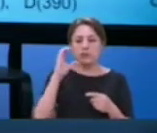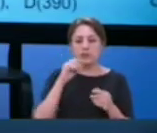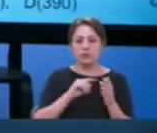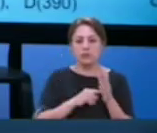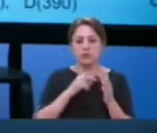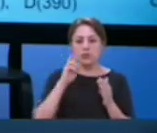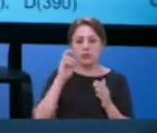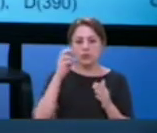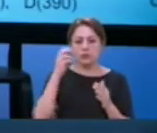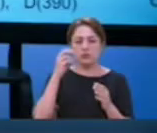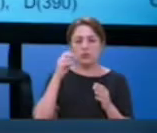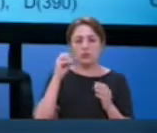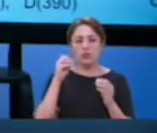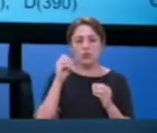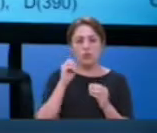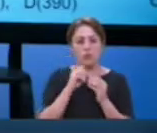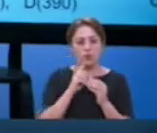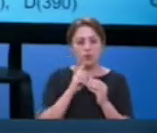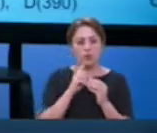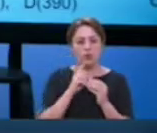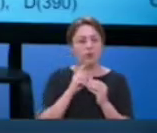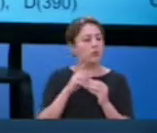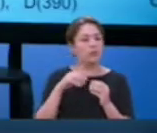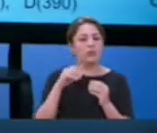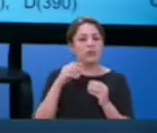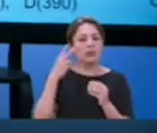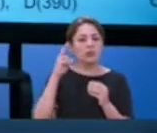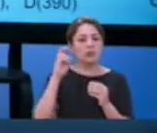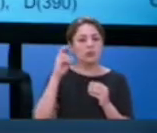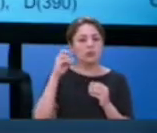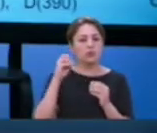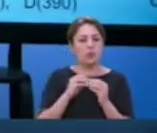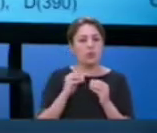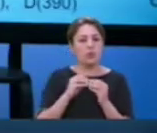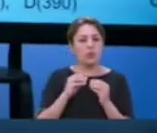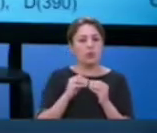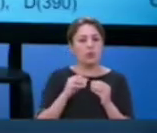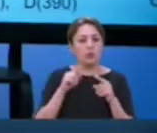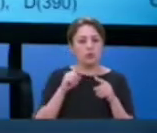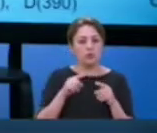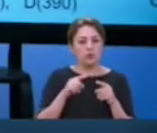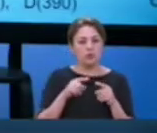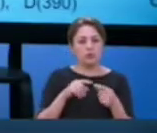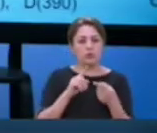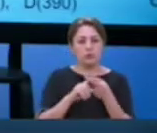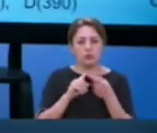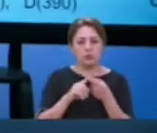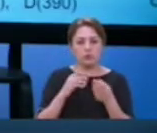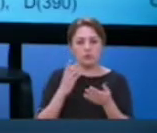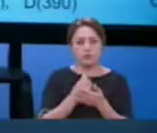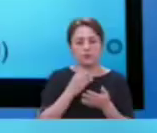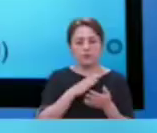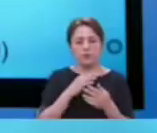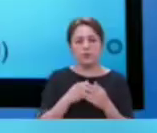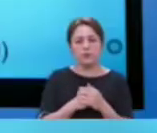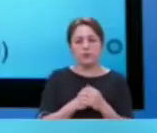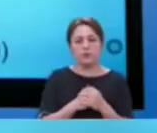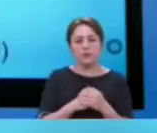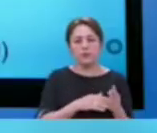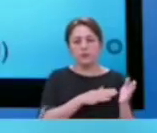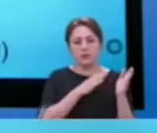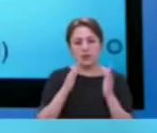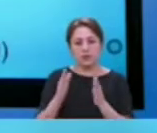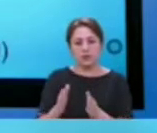210, chunki 180 dan keyingi deb turibdi. Biz 30 ni qo'shib 210 ekanligini aniqlab olamiz.